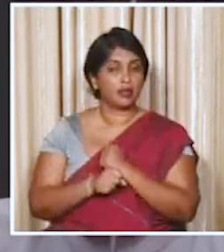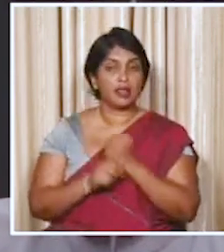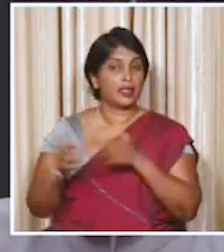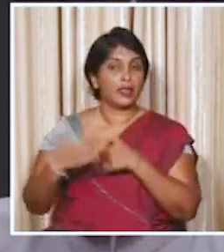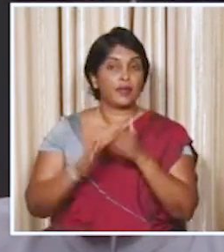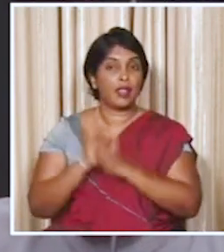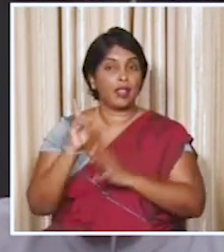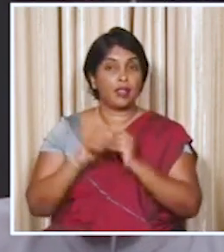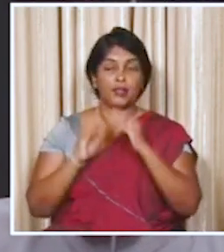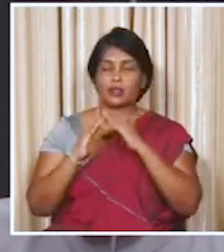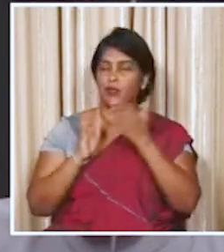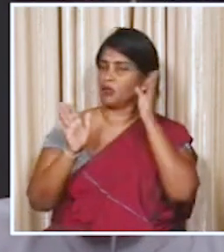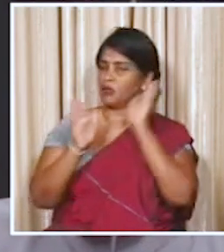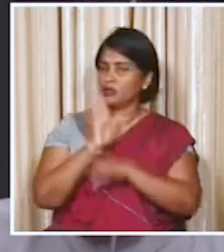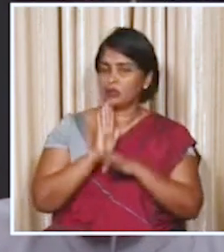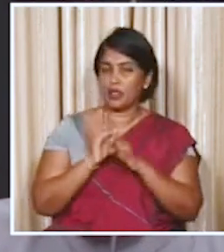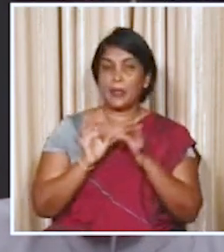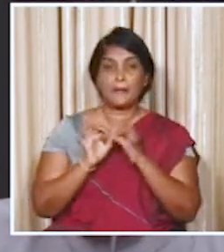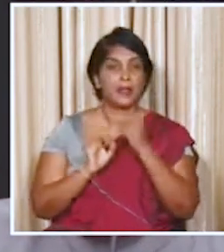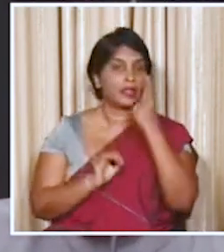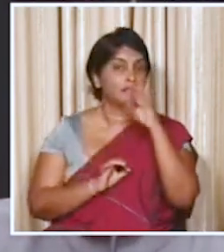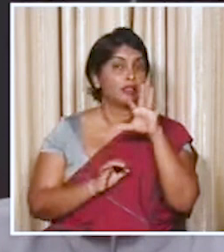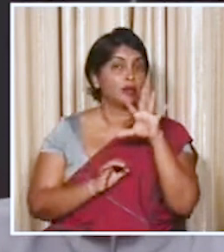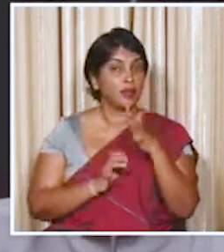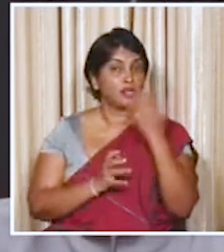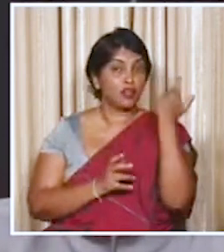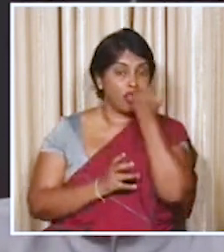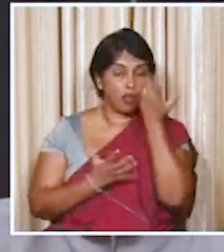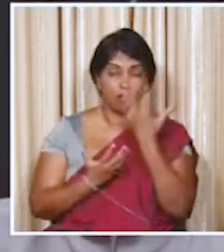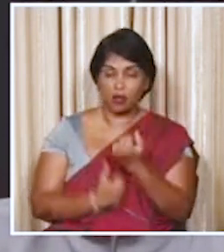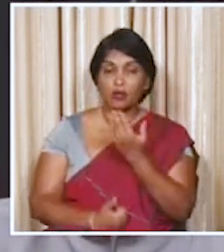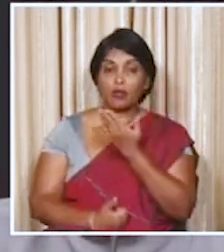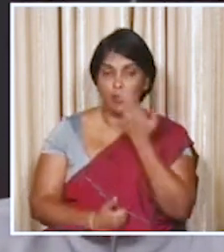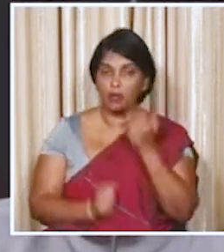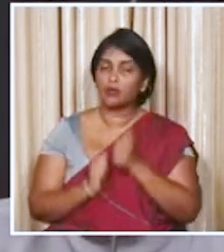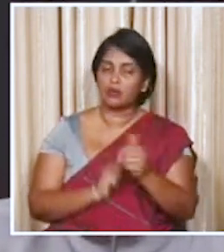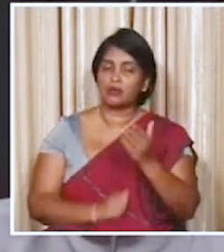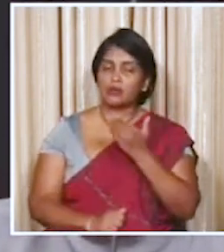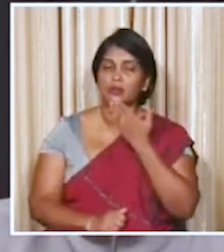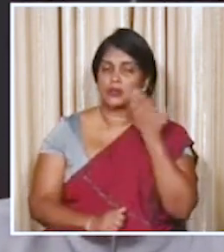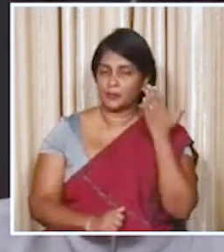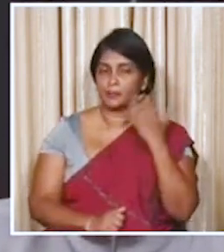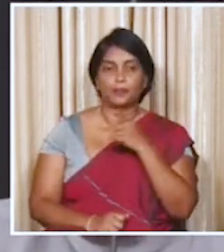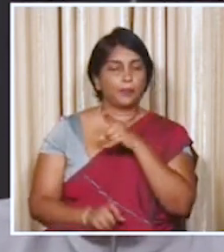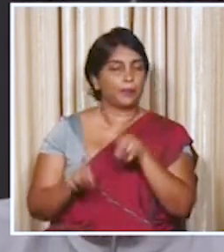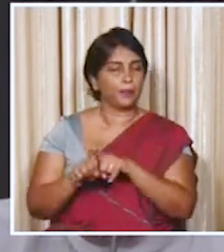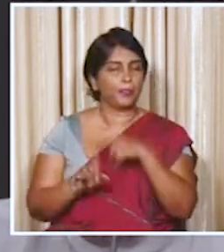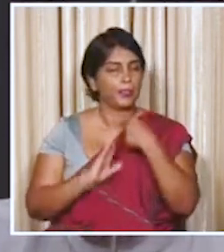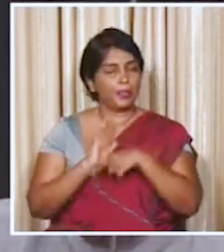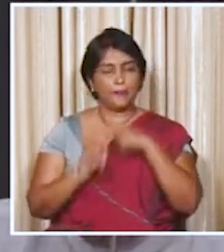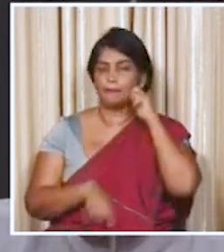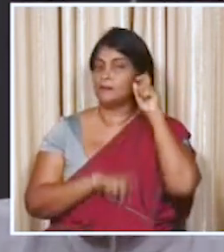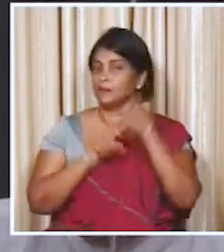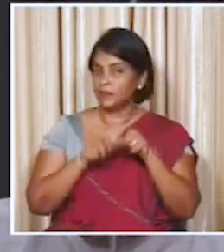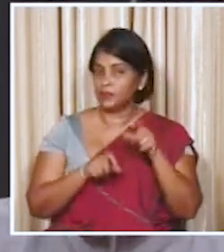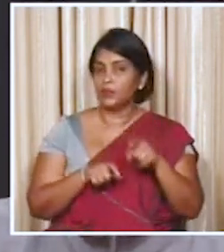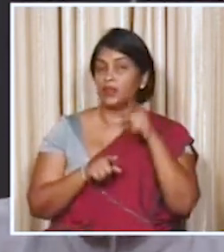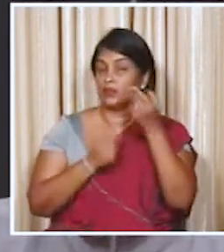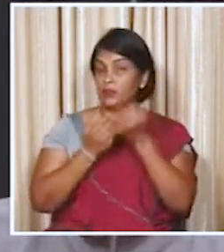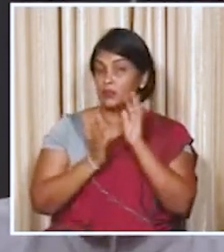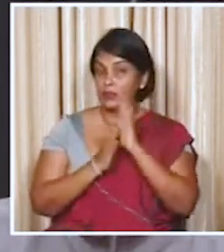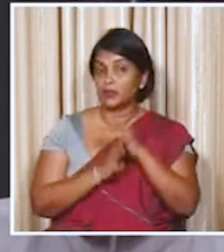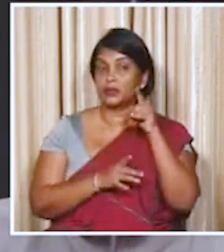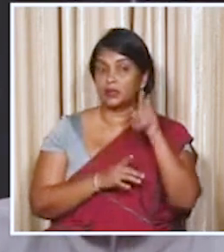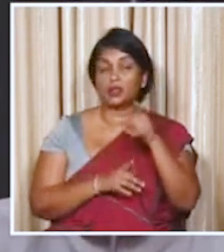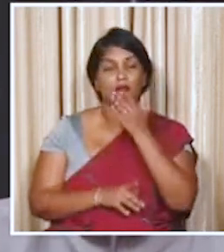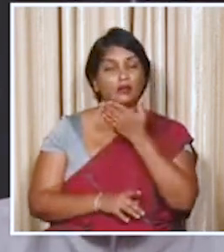කැබිනට් ඇමතුරුන්ගේ ගෙවල් ටික අයින් කරලා බිලියන 1500ක් හොයන්න පුළුවන් නම් ඒකට ඉත කරන්න පුළුවන්. ඒ නිසා මේ රටේ මිනිස්සු ඔය තමුන්නාසෙල